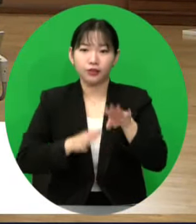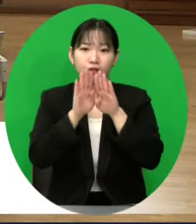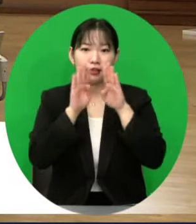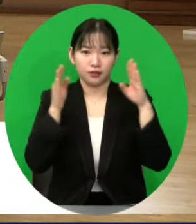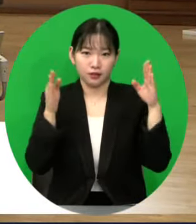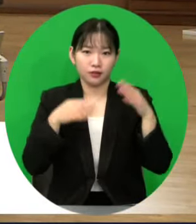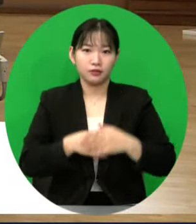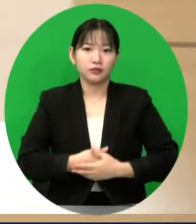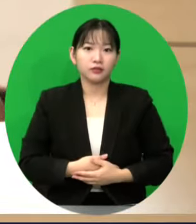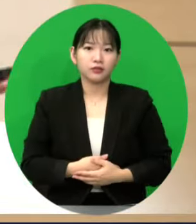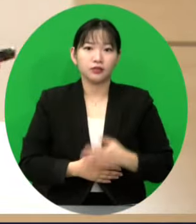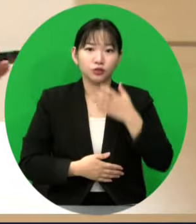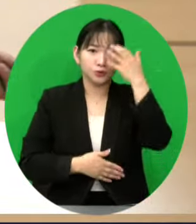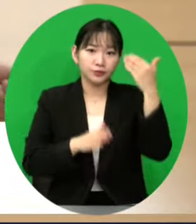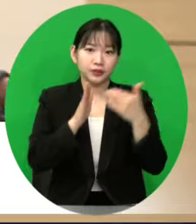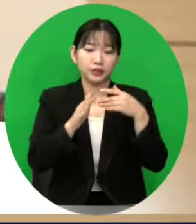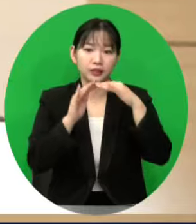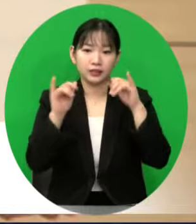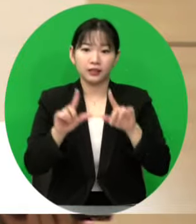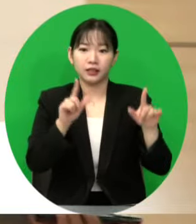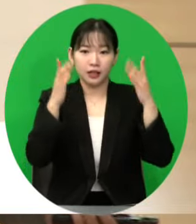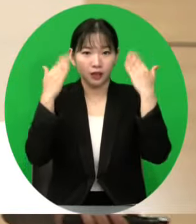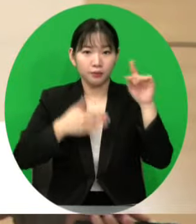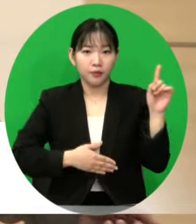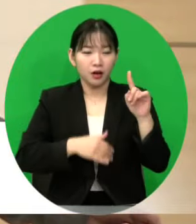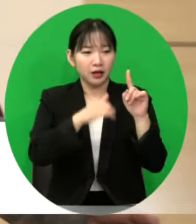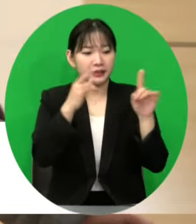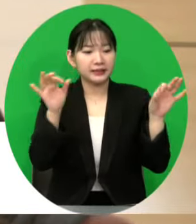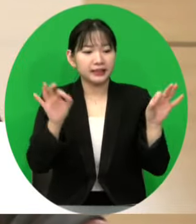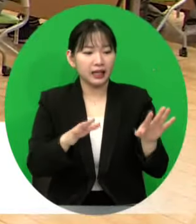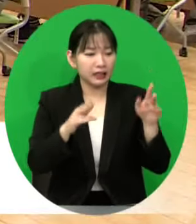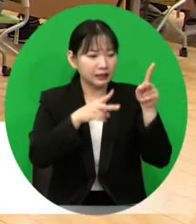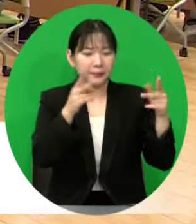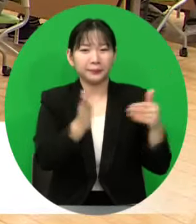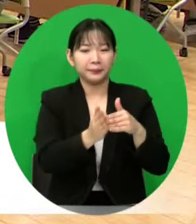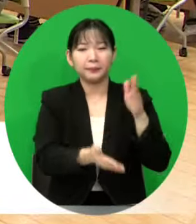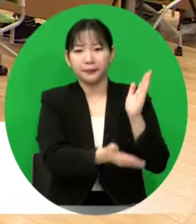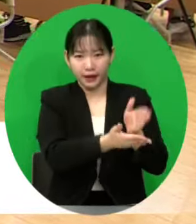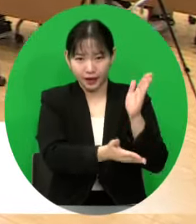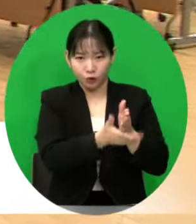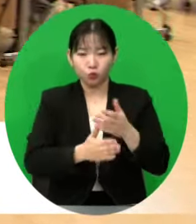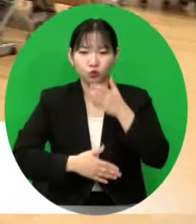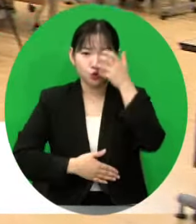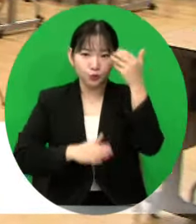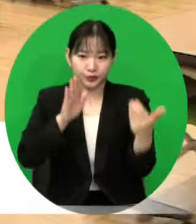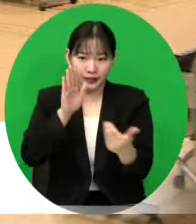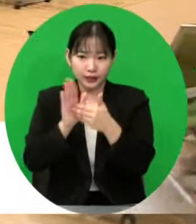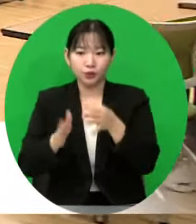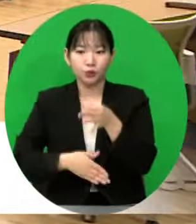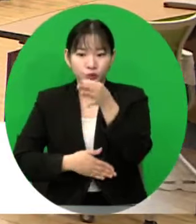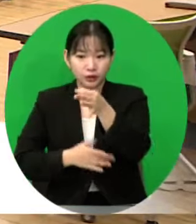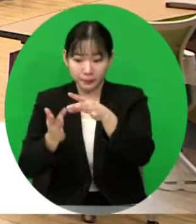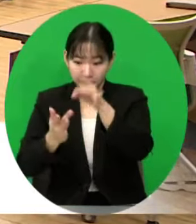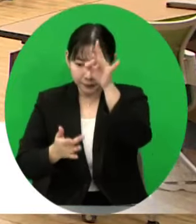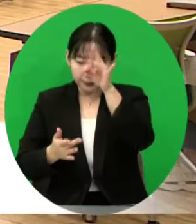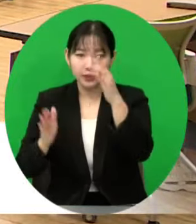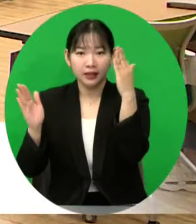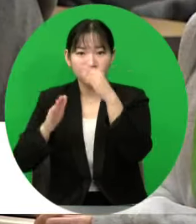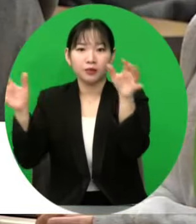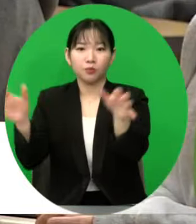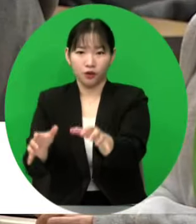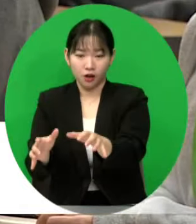열렸습니다. 꿈실현 인생학교는 일회성 장학사업에서 탈피해 꿈실현금 지원 대상자로 선정된 학생들이